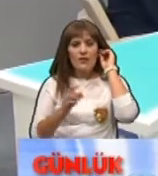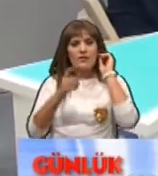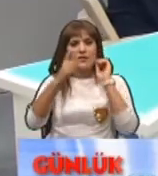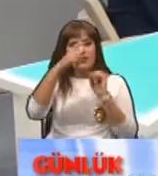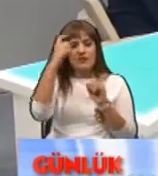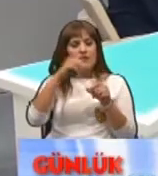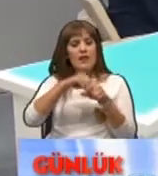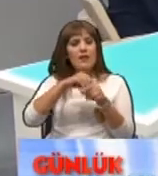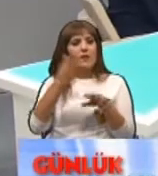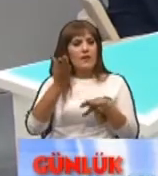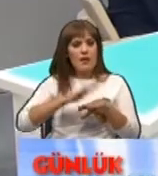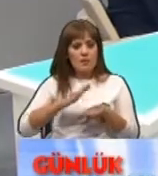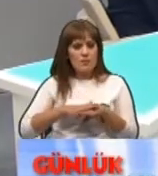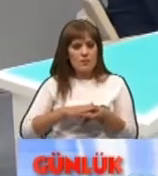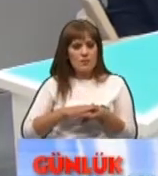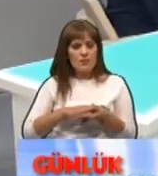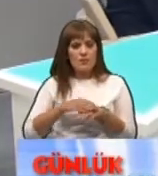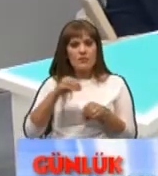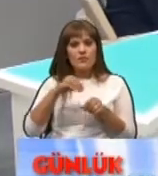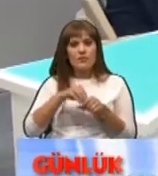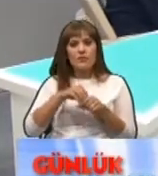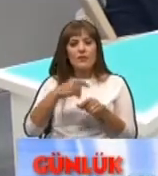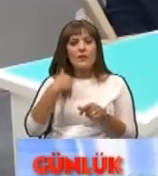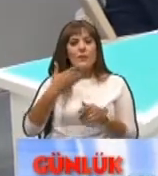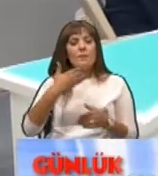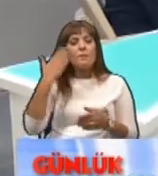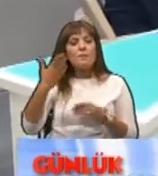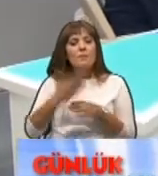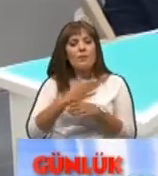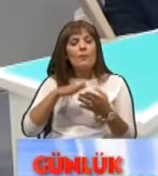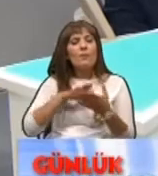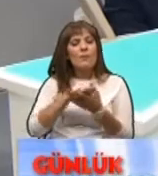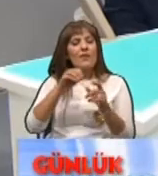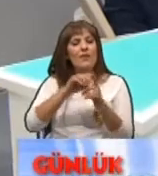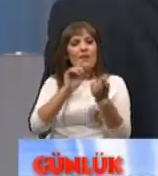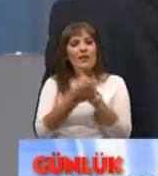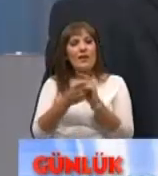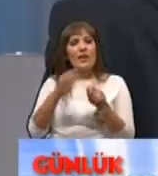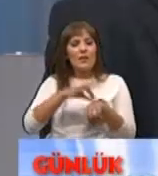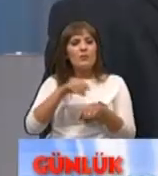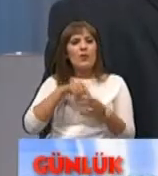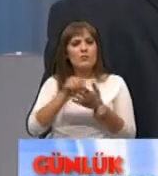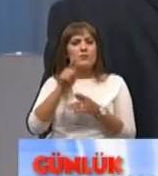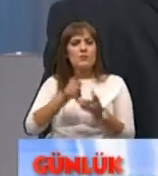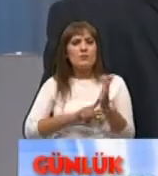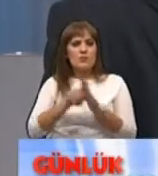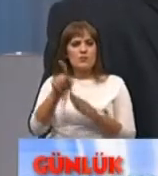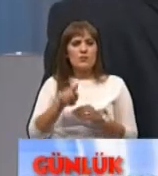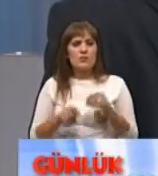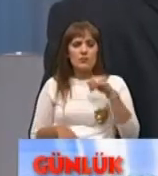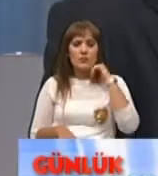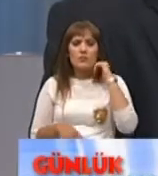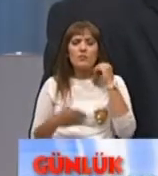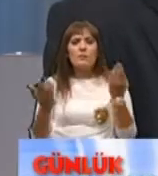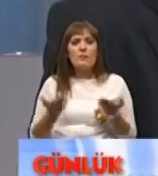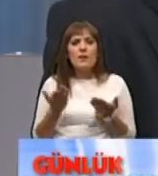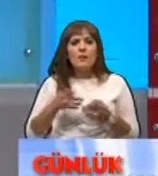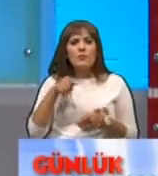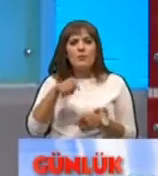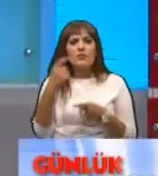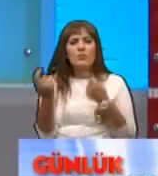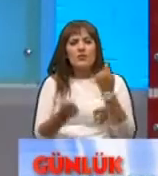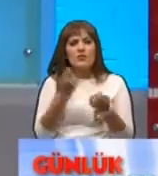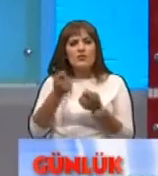cerrahlar biliyorsunuz, estetisyenler, medikal estetik hekimler bunu başarıyorlar bence. Evet. Peki bu